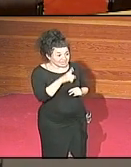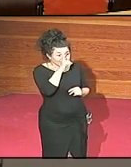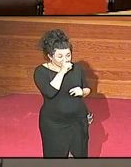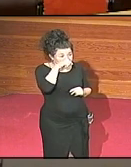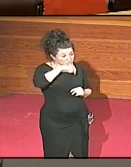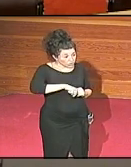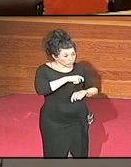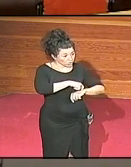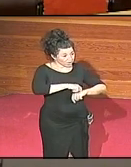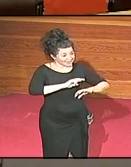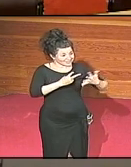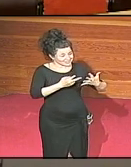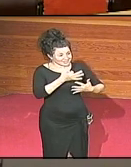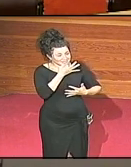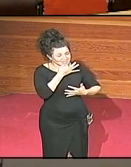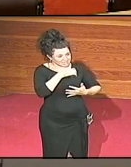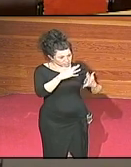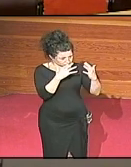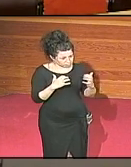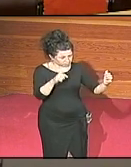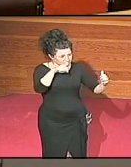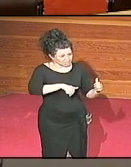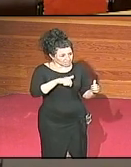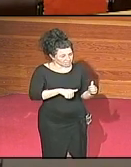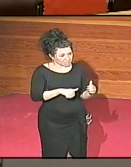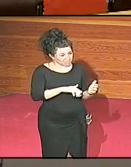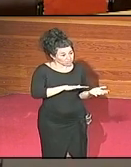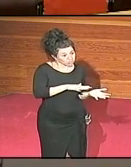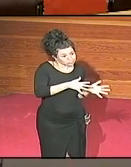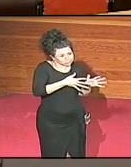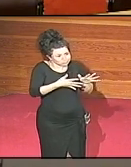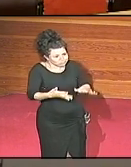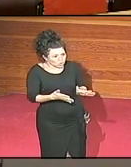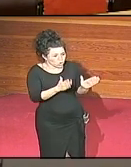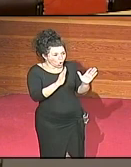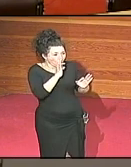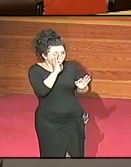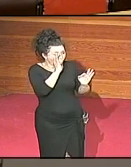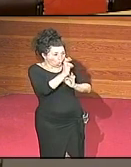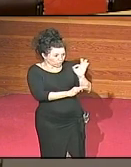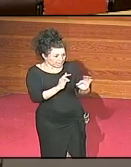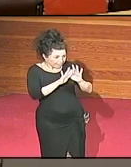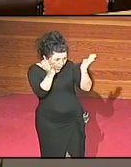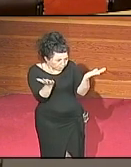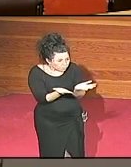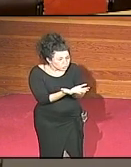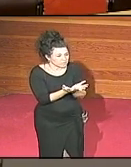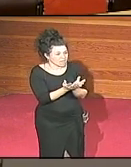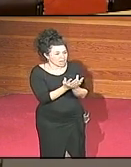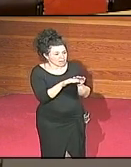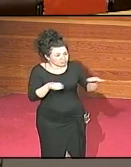arratsaldeko 7etan areto honetan hacia un nuevo orden mundial mai ingurua egongo dela eta egunari amaiera